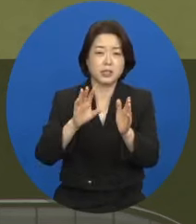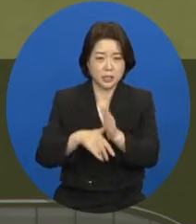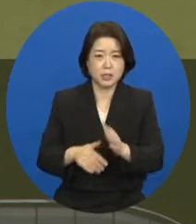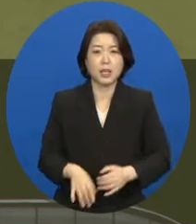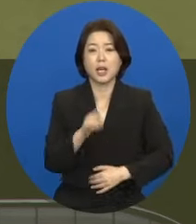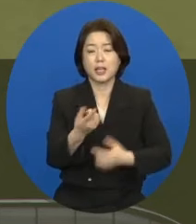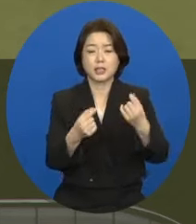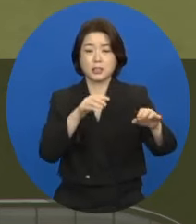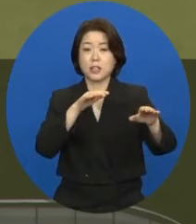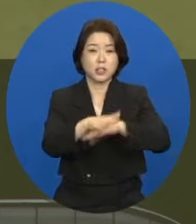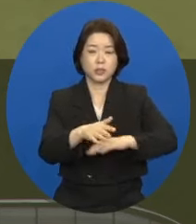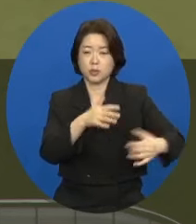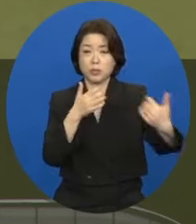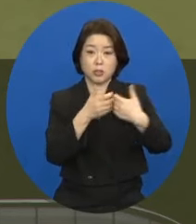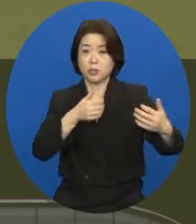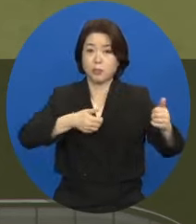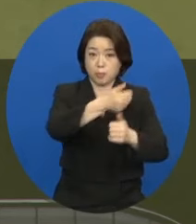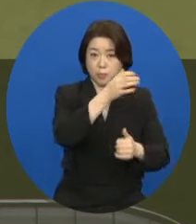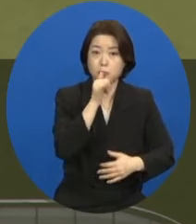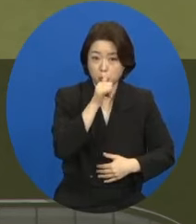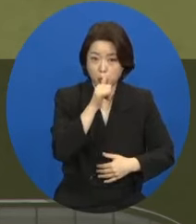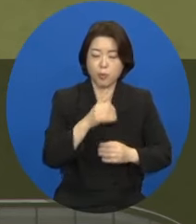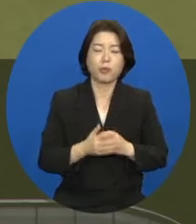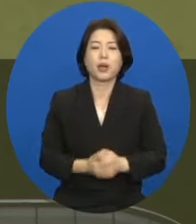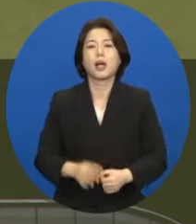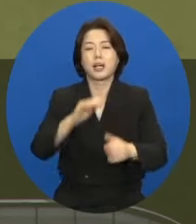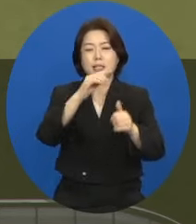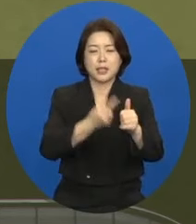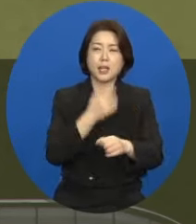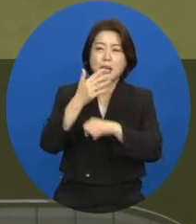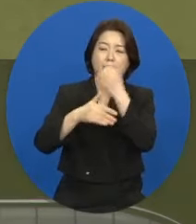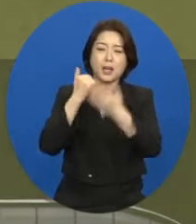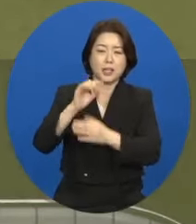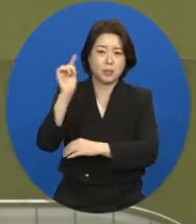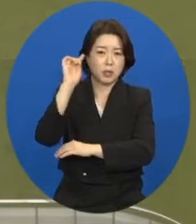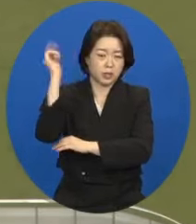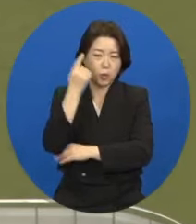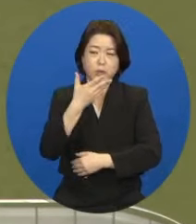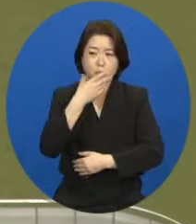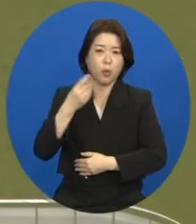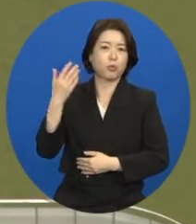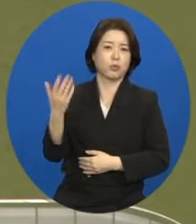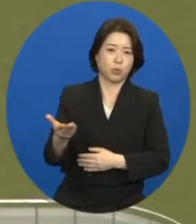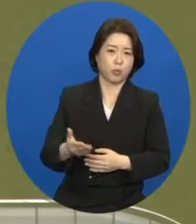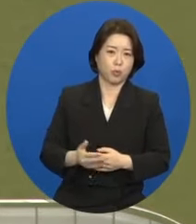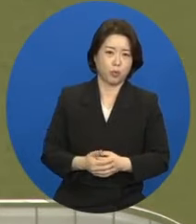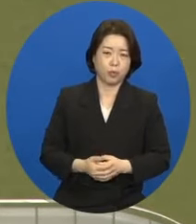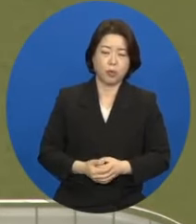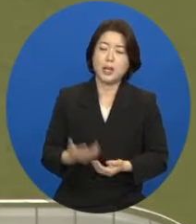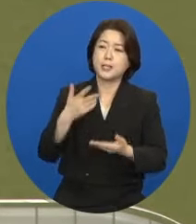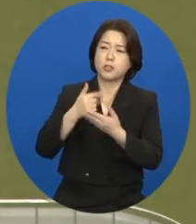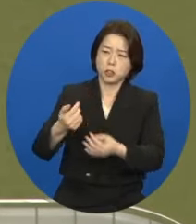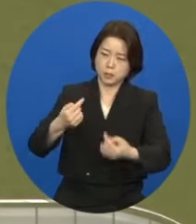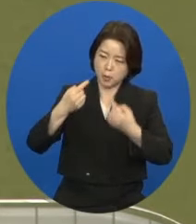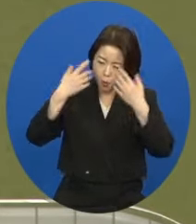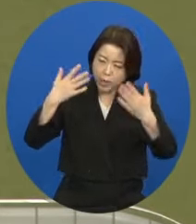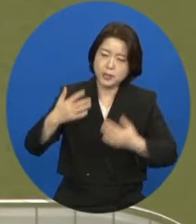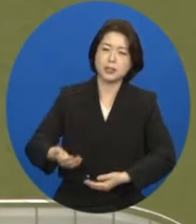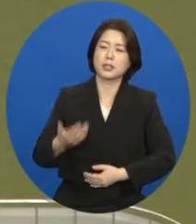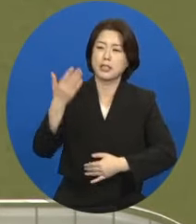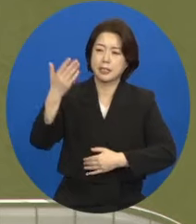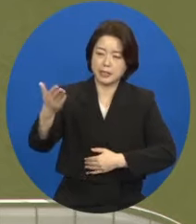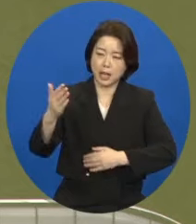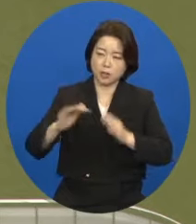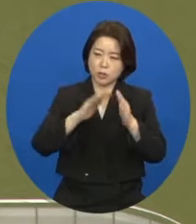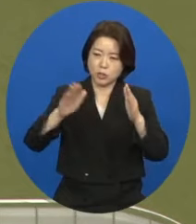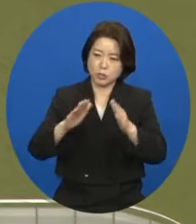그런 식으로 전쟁을 해서 이기지 않았습니까? 그래서 하나님께서 다윗에게 복을 주신 거예요. 주님께서 틀림없이 장군님의 집안을